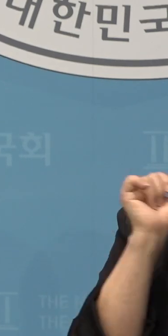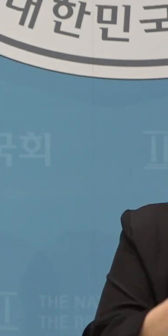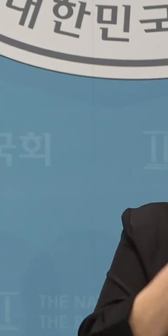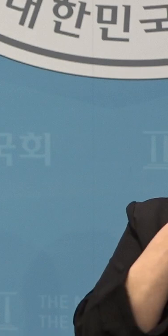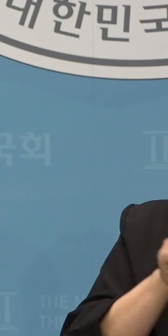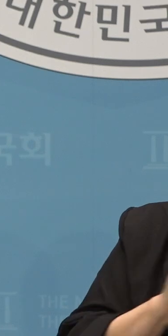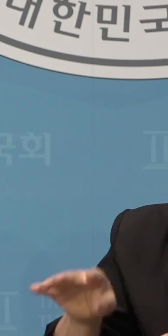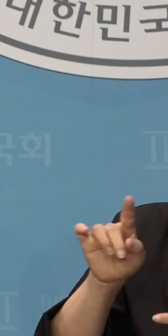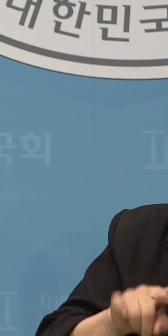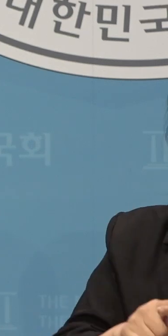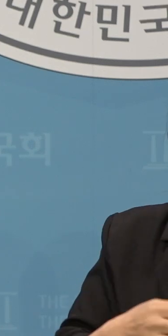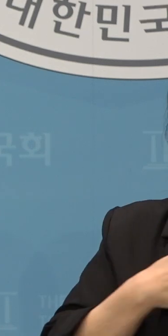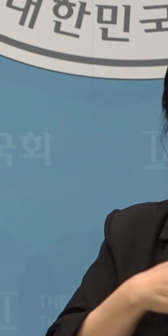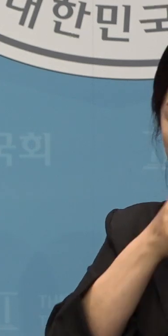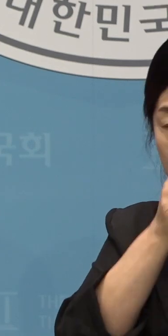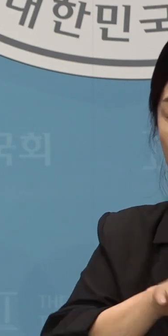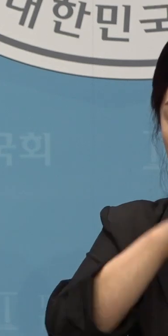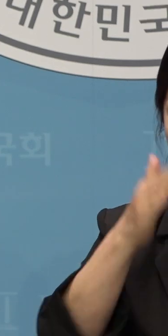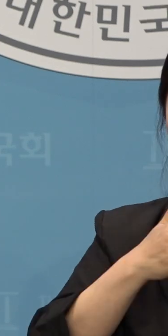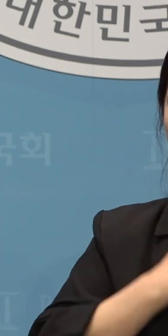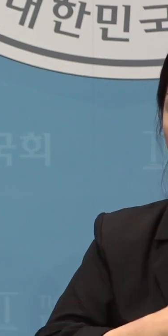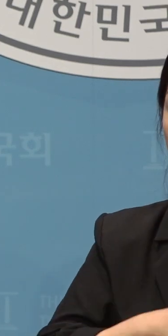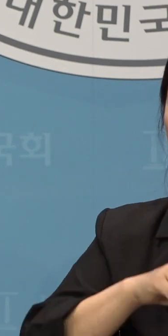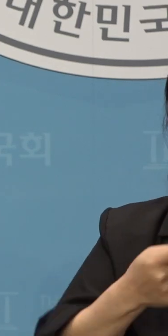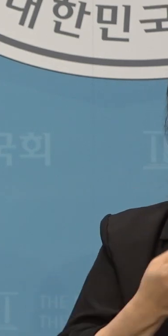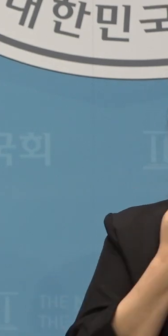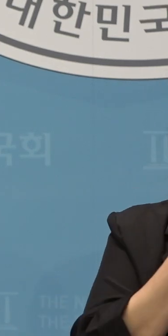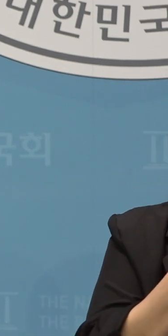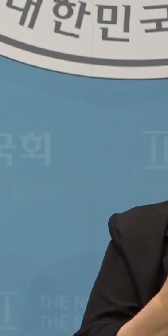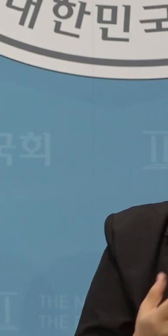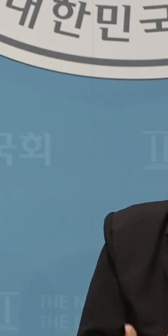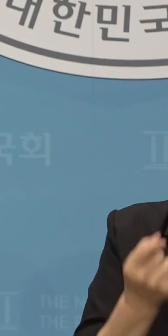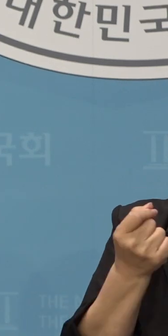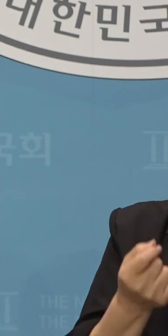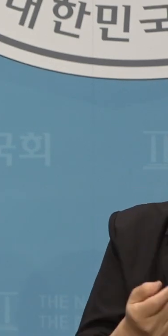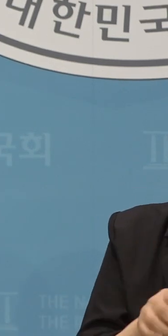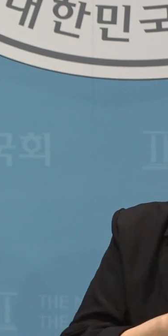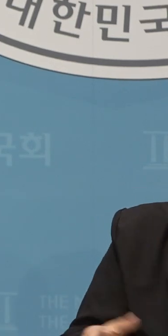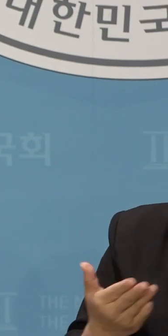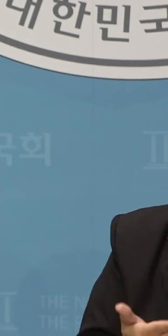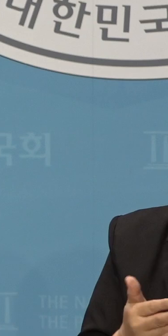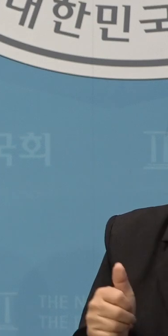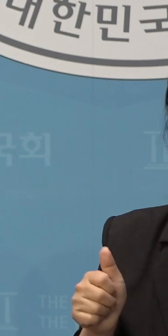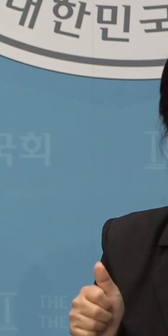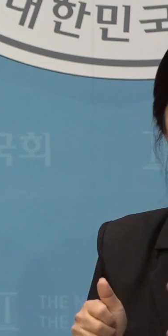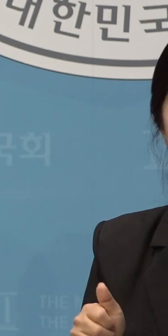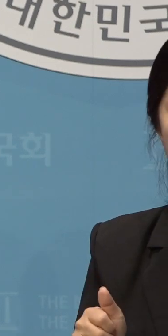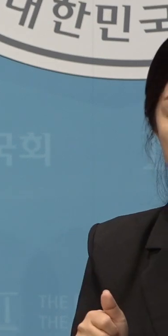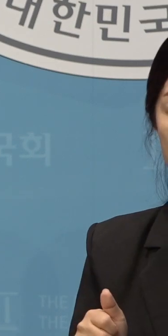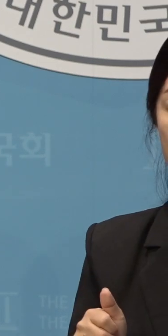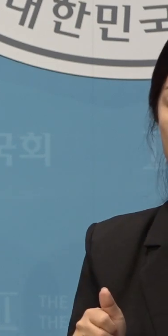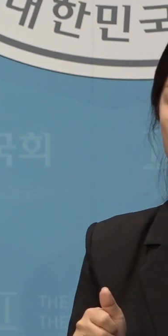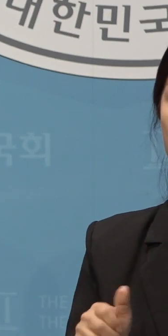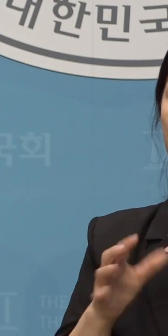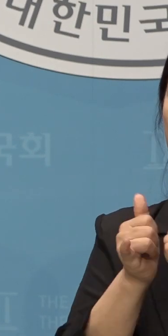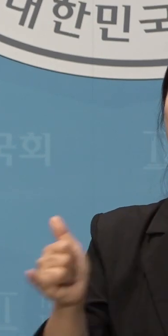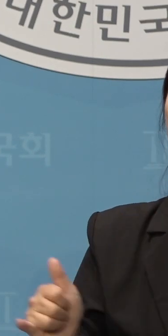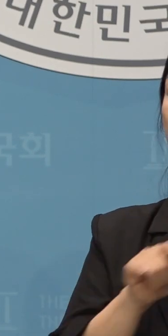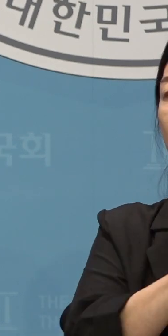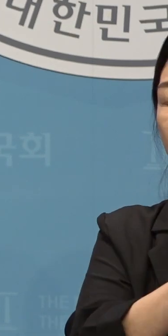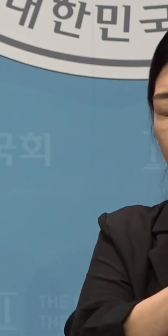요구했다면 천인 공노할 일입니다. 국민의 안전은 안중에도 없는 정부 여당이라지만 패도